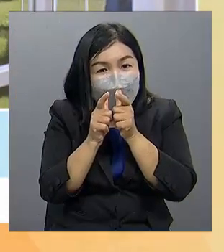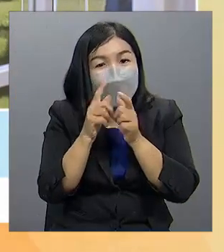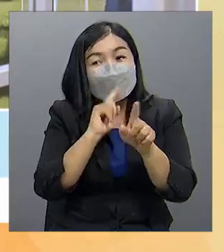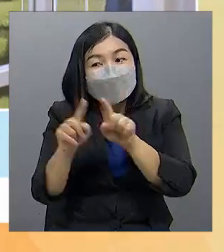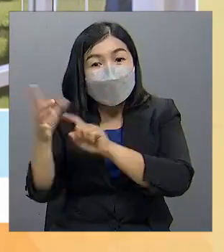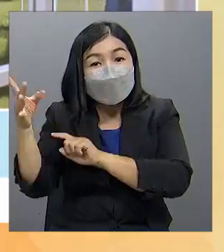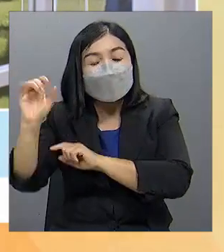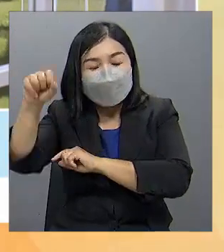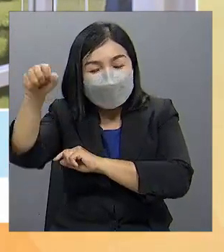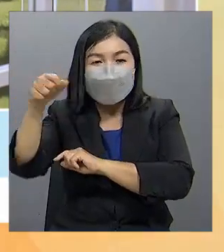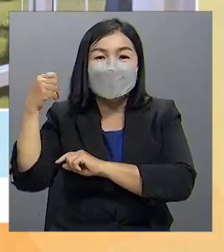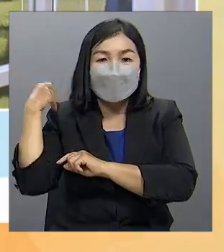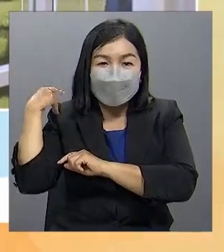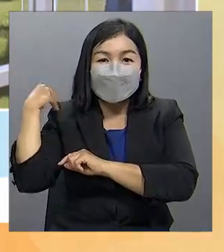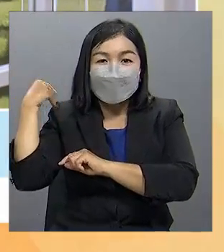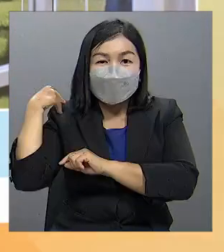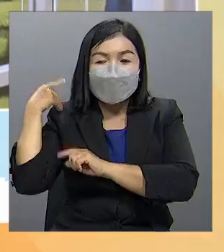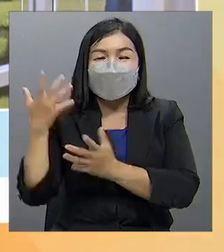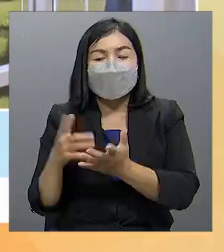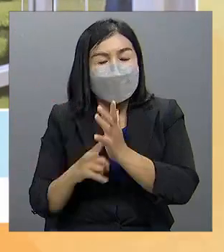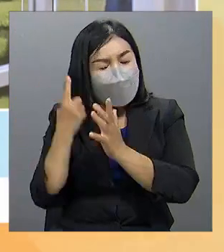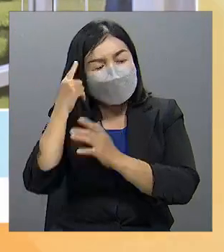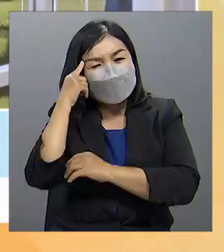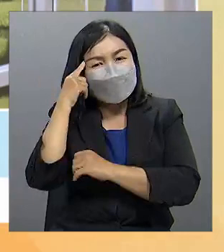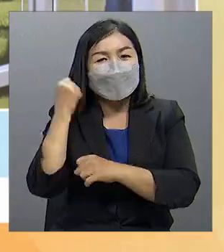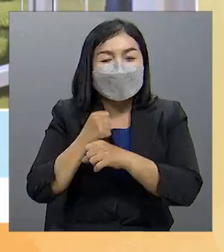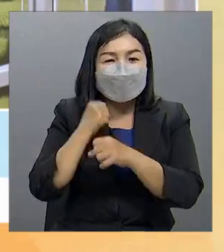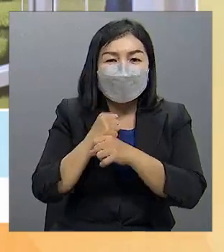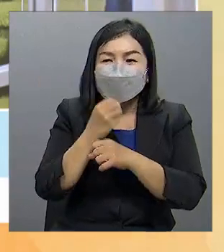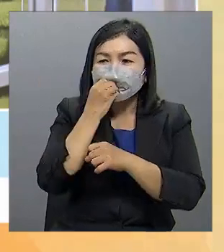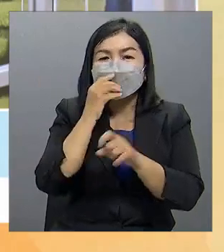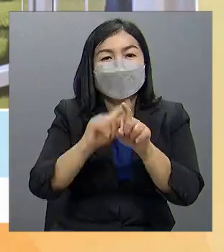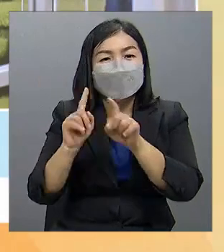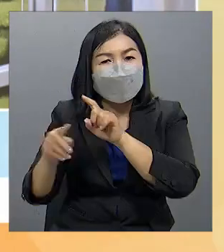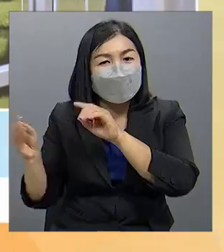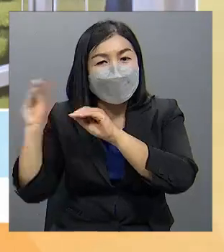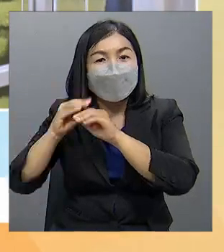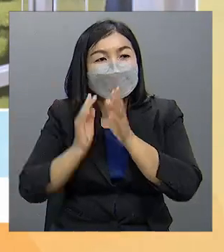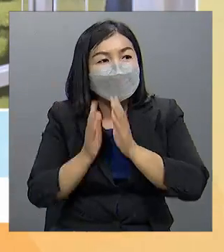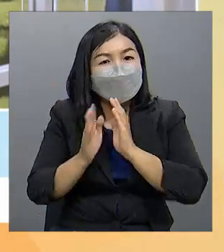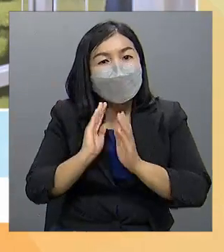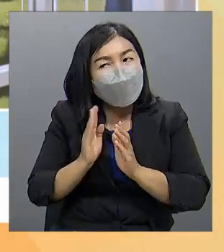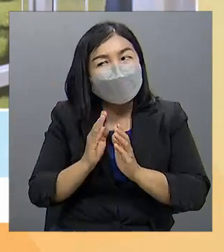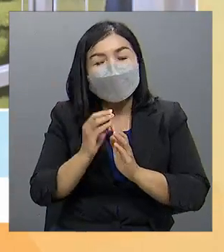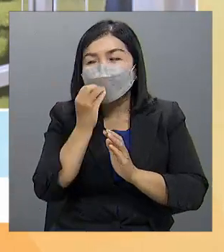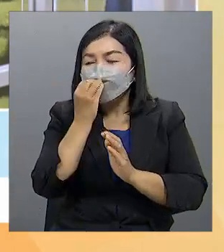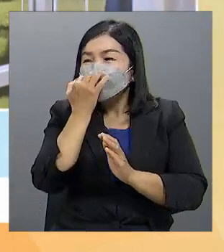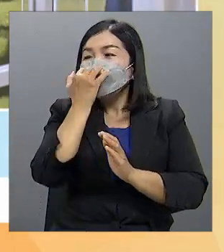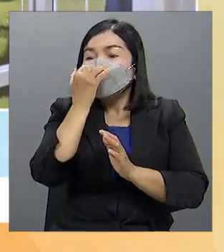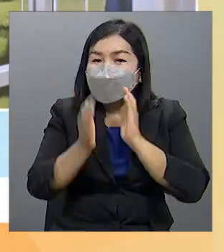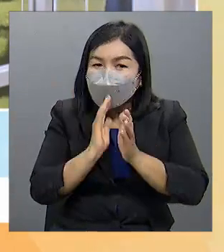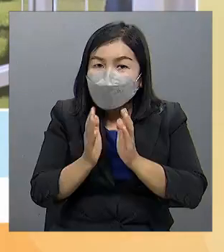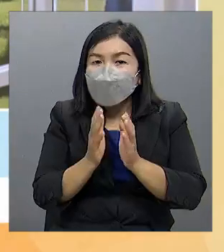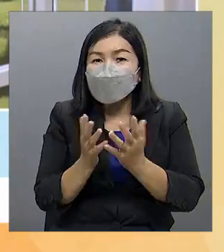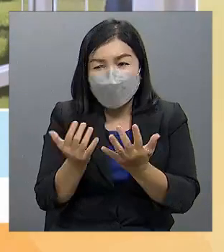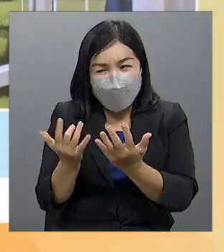เป็นตอนแรกว่าจะทำเป็นรสชาติอื่นนะแบบรสลาบอะไรอย่างเงี้ยแต่ว่ายังก่อน เพราะว่าตอน